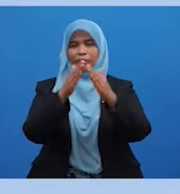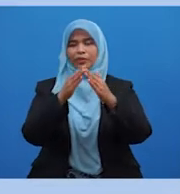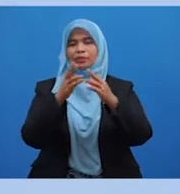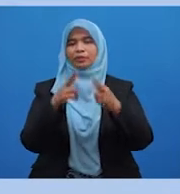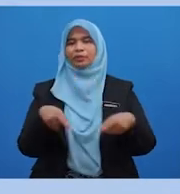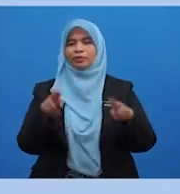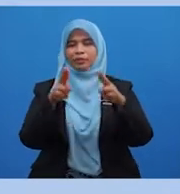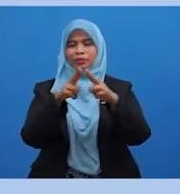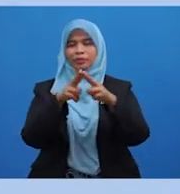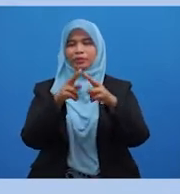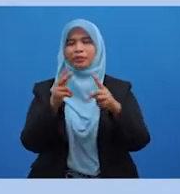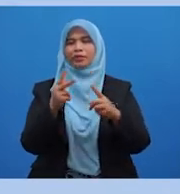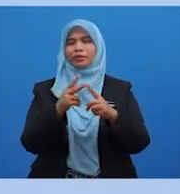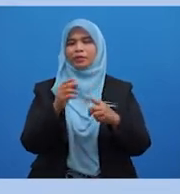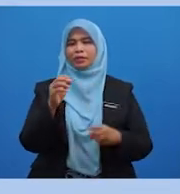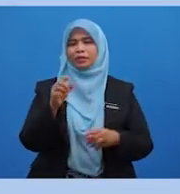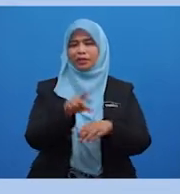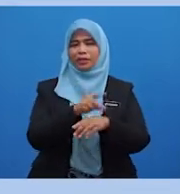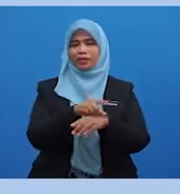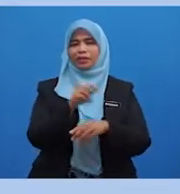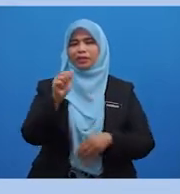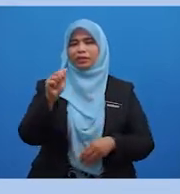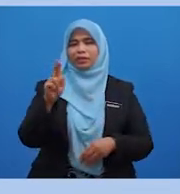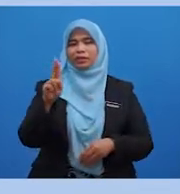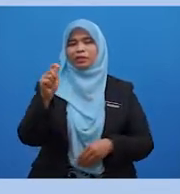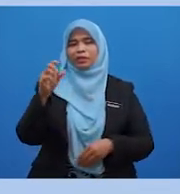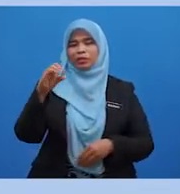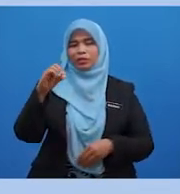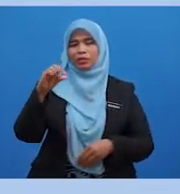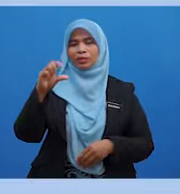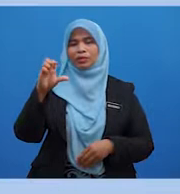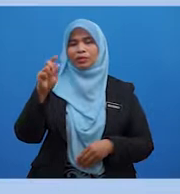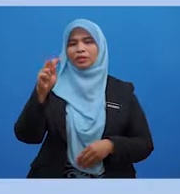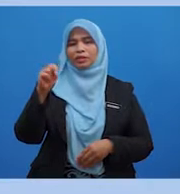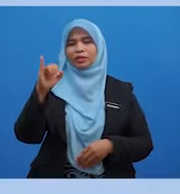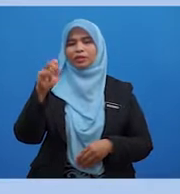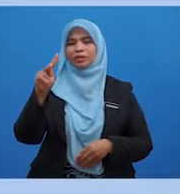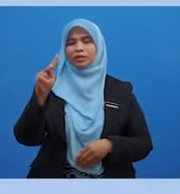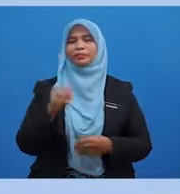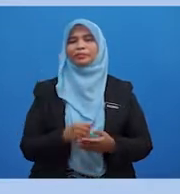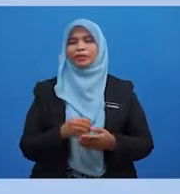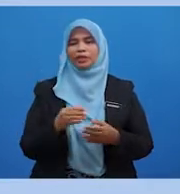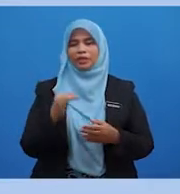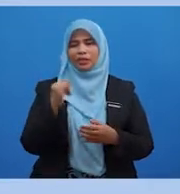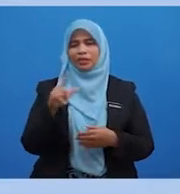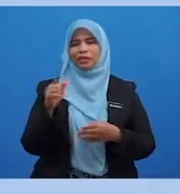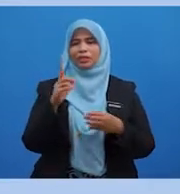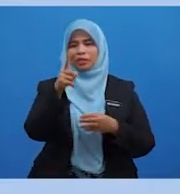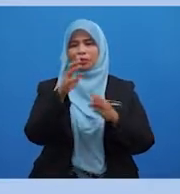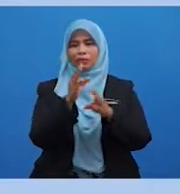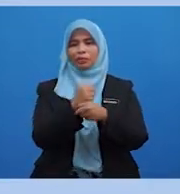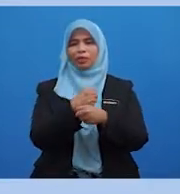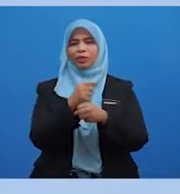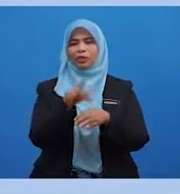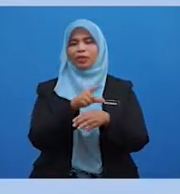latihan autogenik adalah kepada prosedur relaksasi itu sendiri. Latihan autogenik merupakan satu bentuk